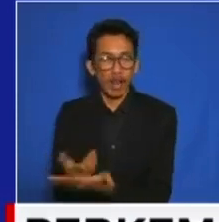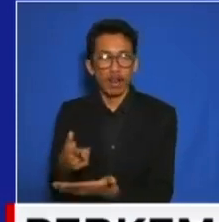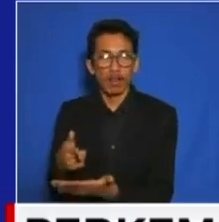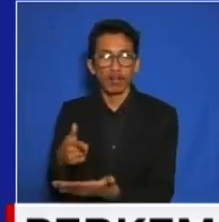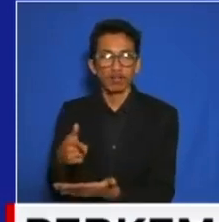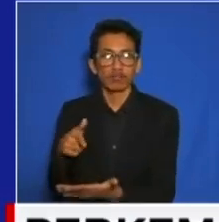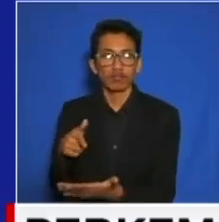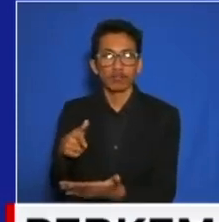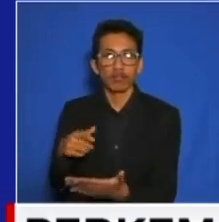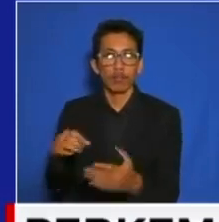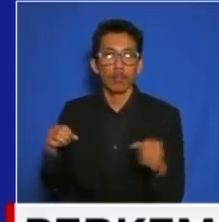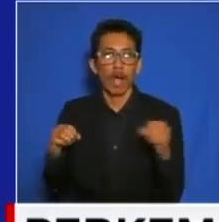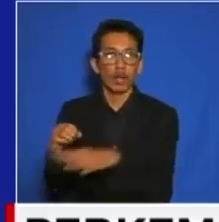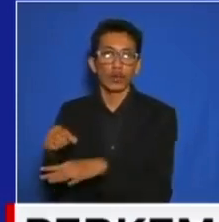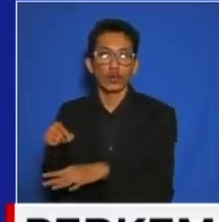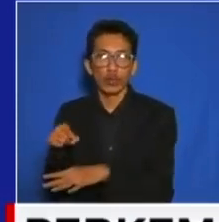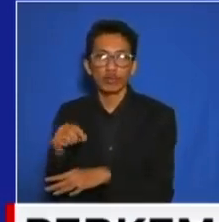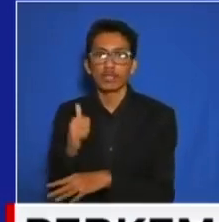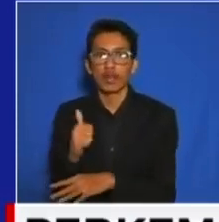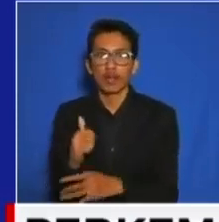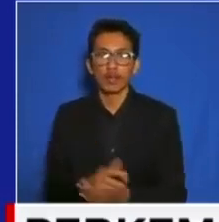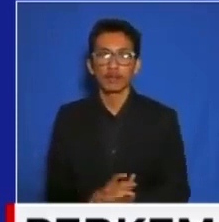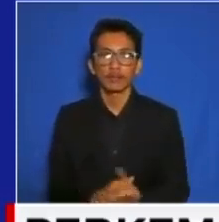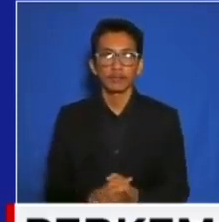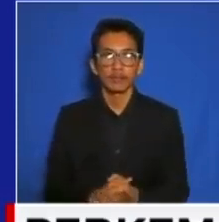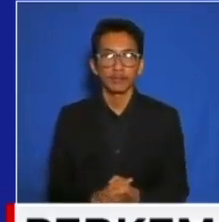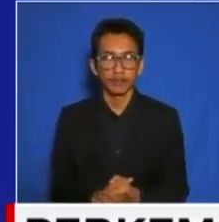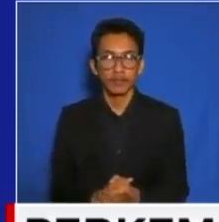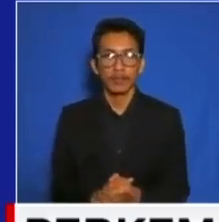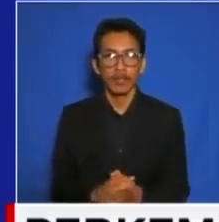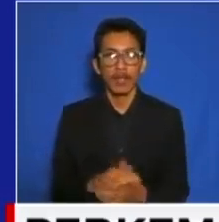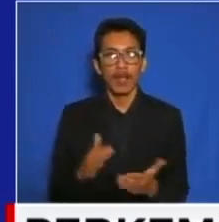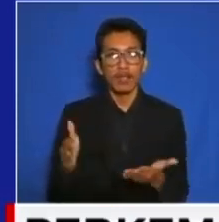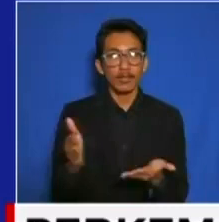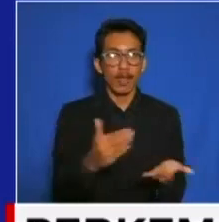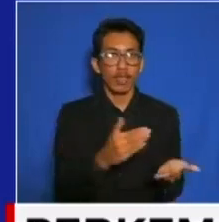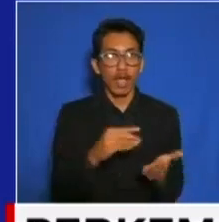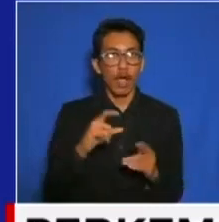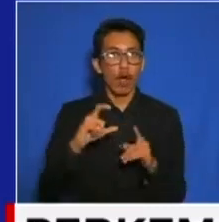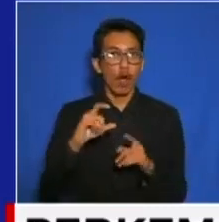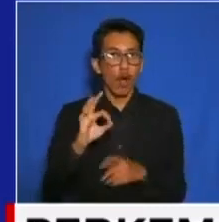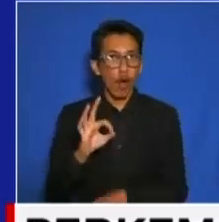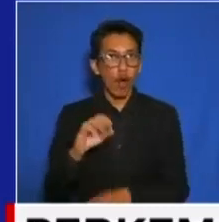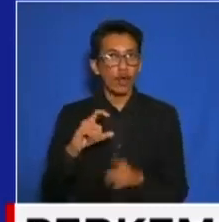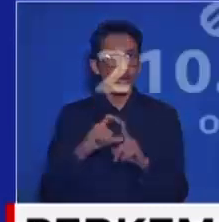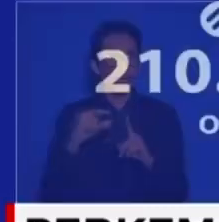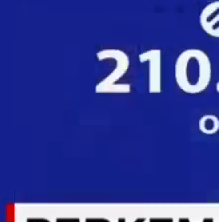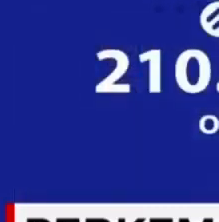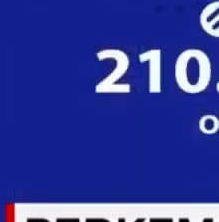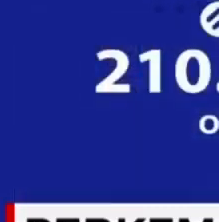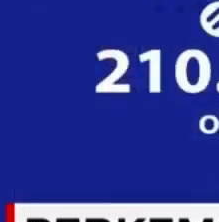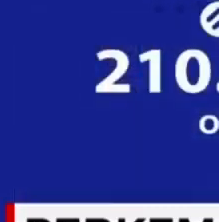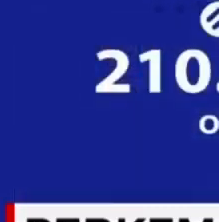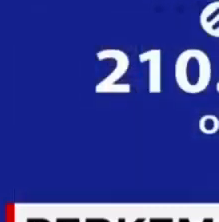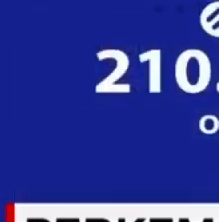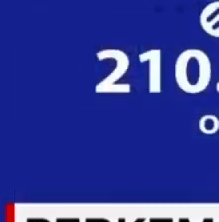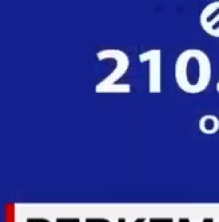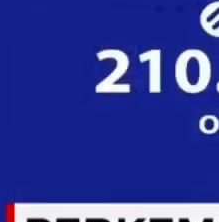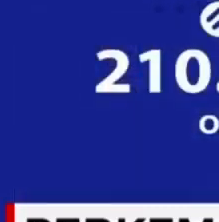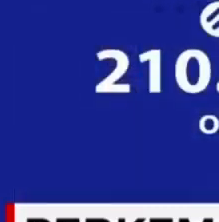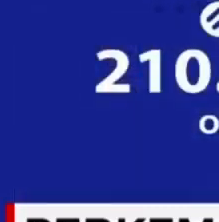sampai dengan hari ini akumulasi data ODP yang kita lakukan pemantauan sebanyak